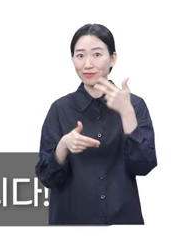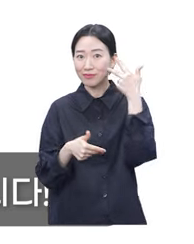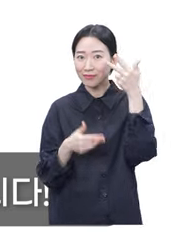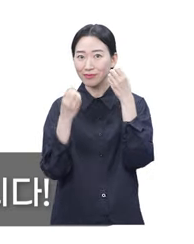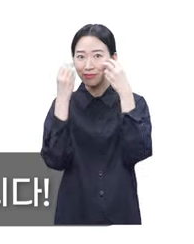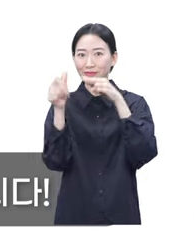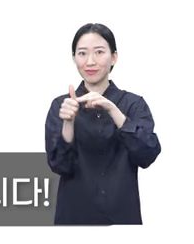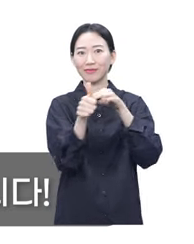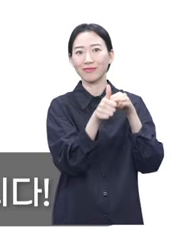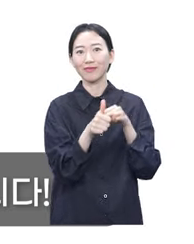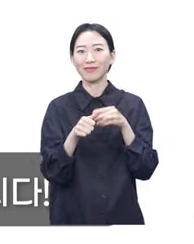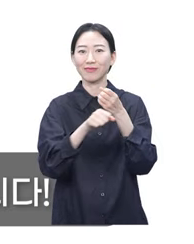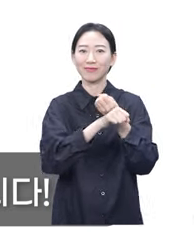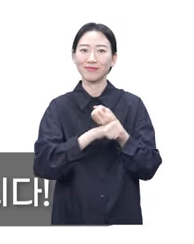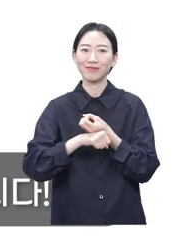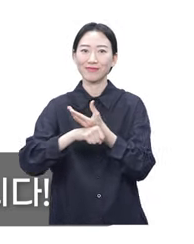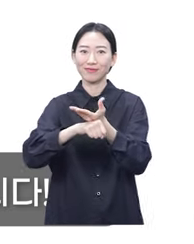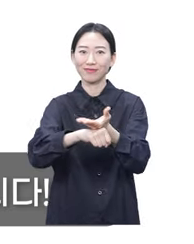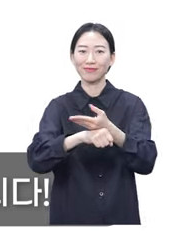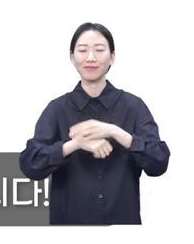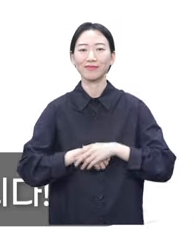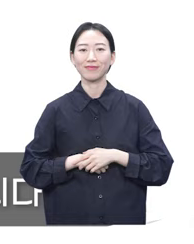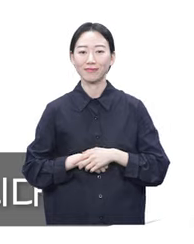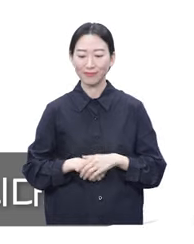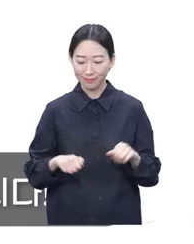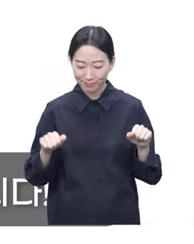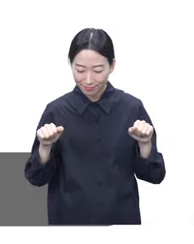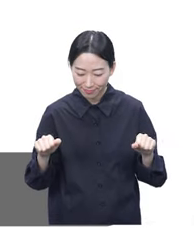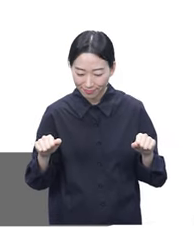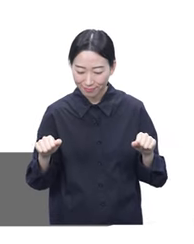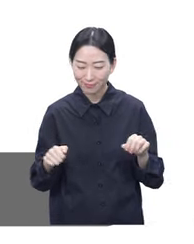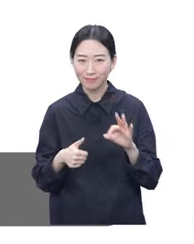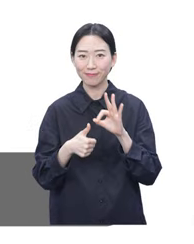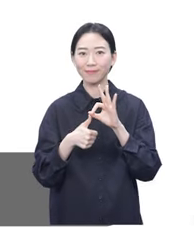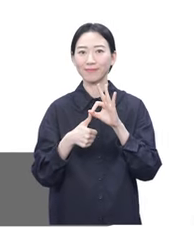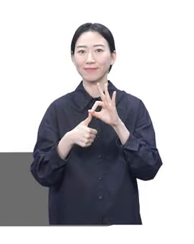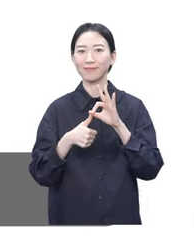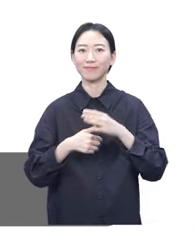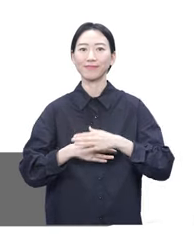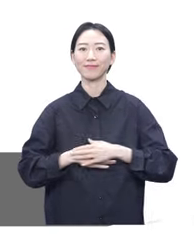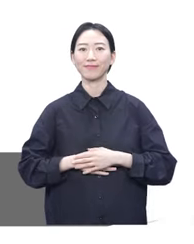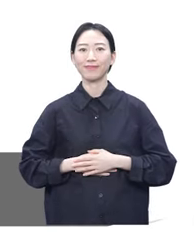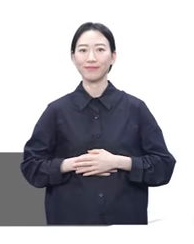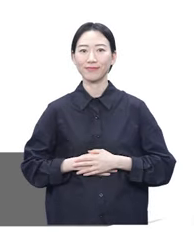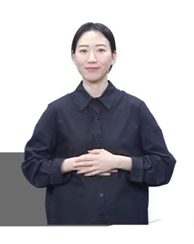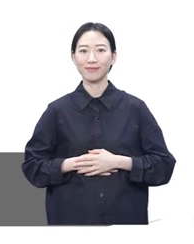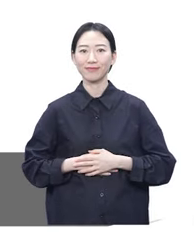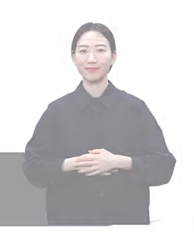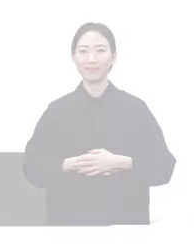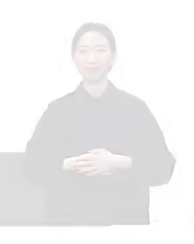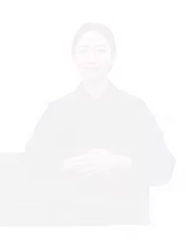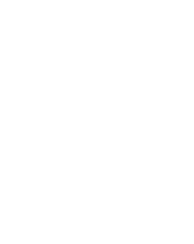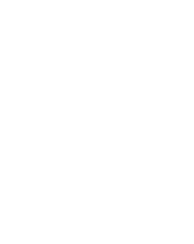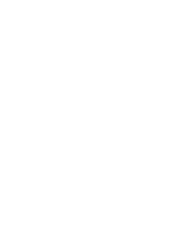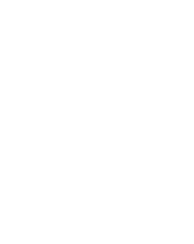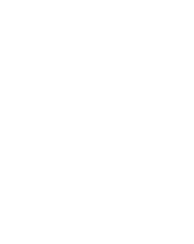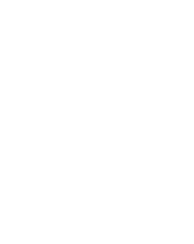저는 다음 주에 따끈따끈한 안양 소식 들고 다시 찾아오겠습니다. 여러분 모두 안녕하세요. Thank you.